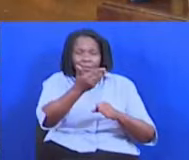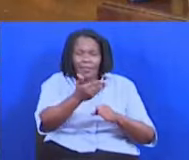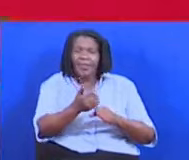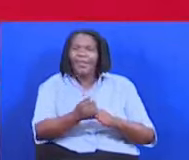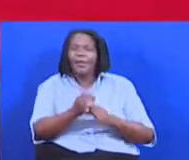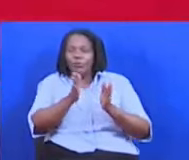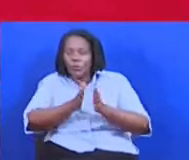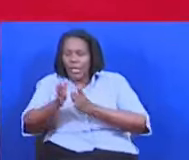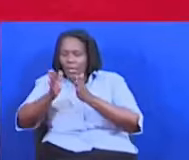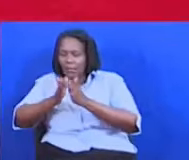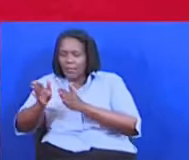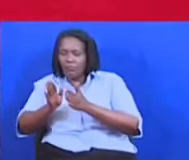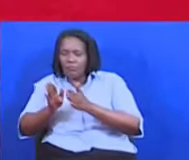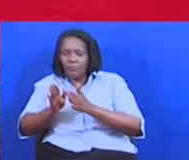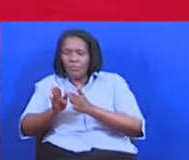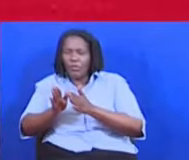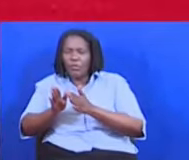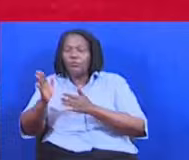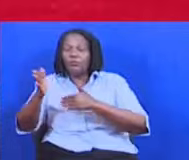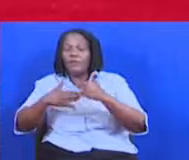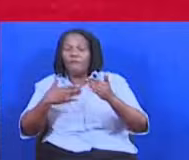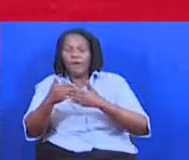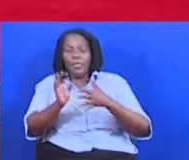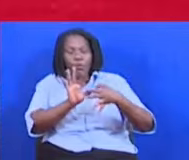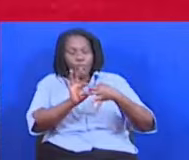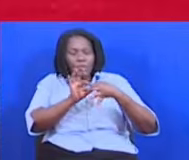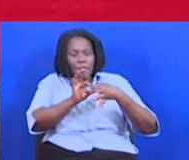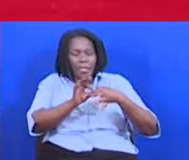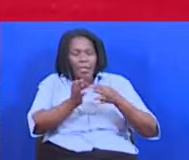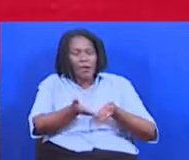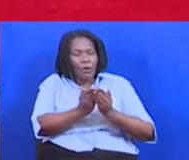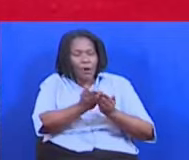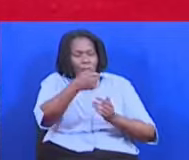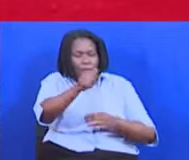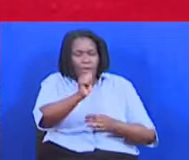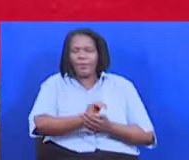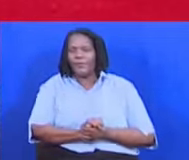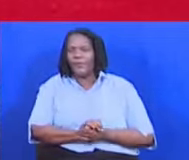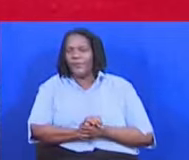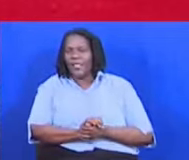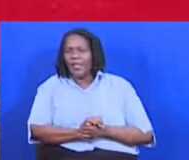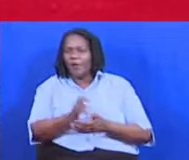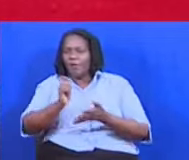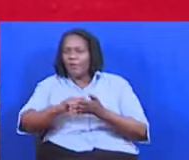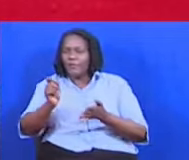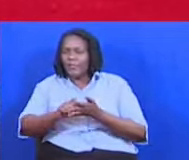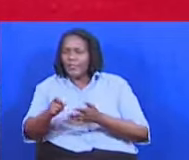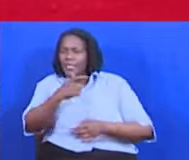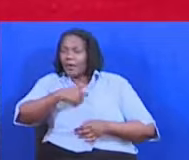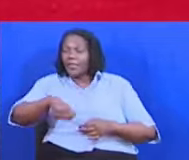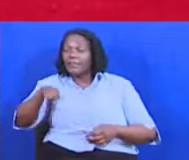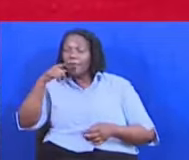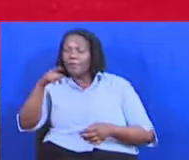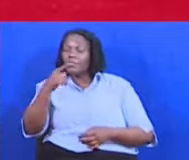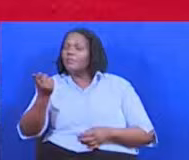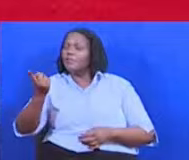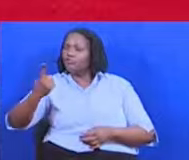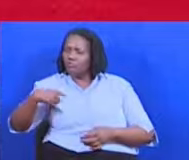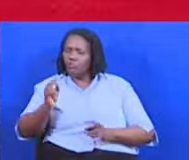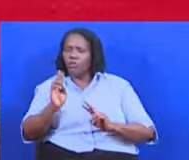kushirikisha wananchi wenyewe, lakini pia viongozi wa halmashauri na Mheshimiwa Mbunge tutashirikiana na ofisi ya Rais TAMISEMI kuona namna